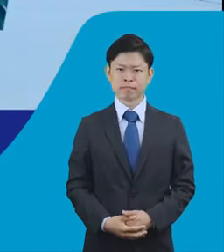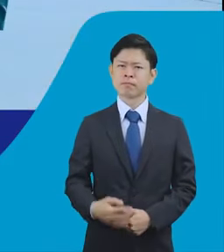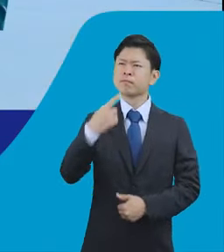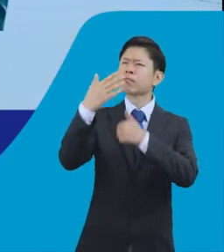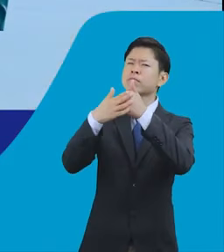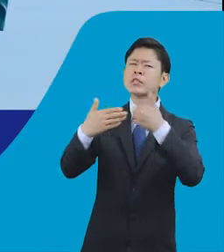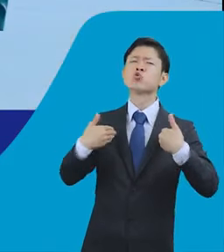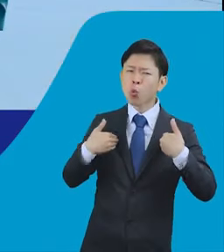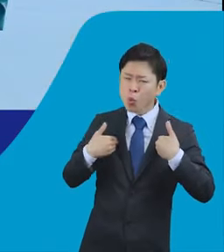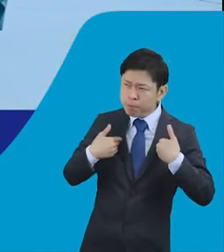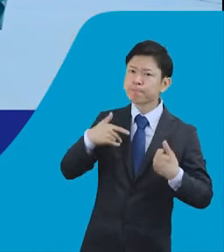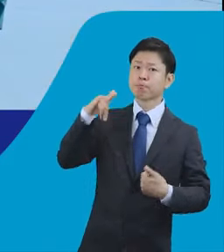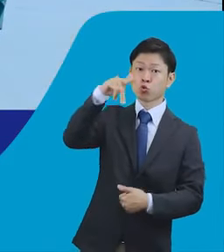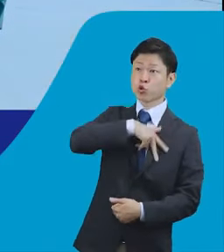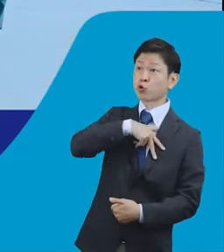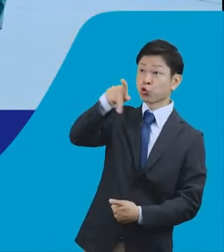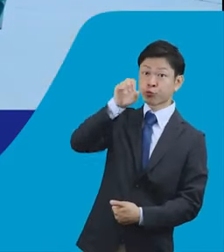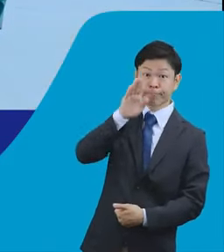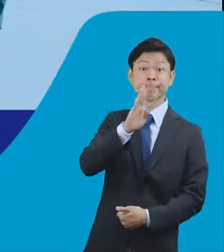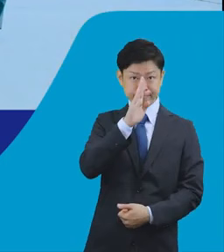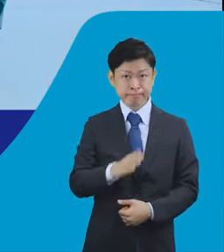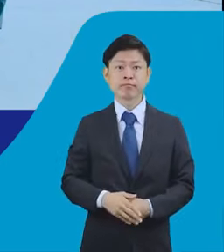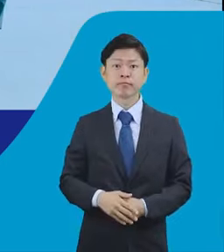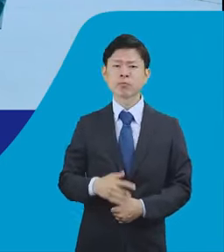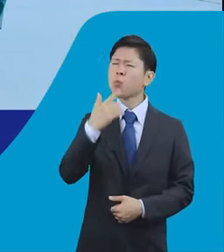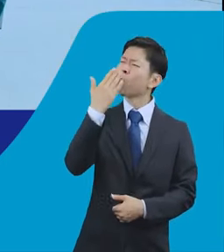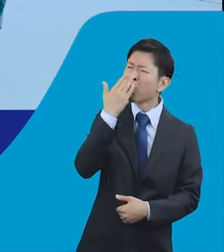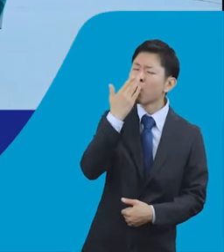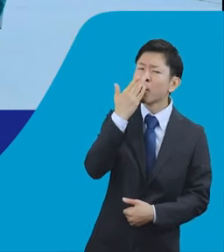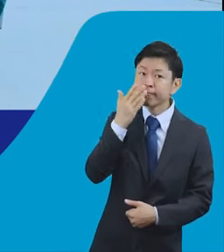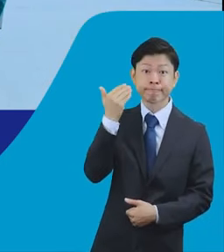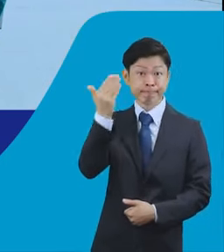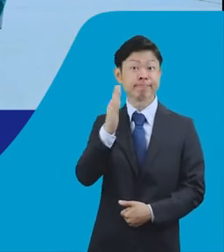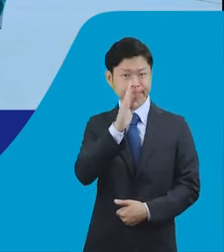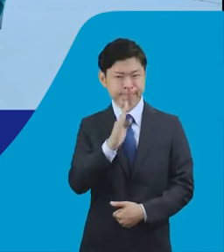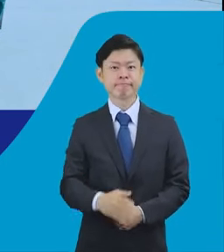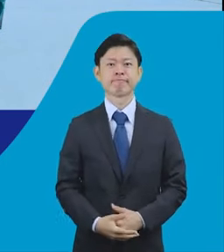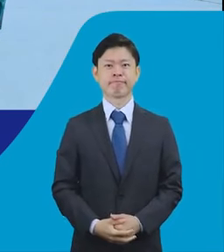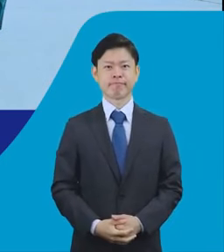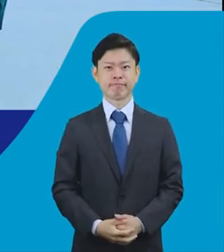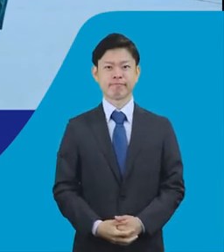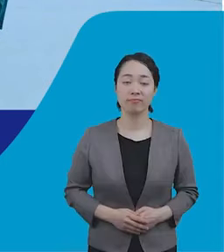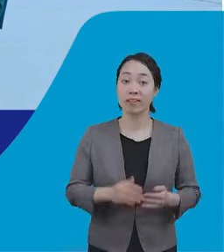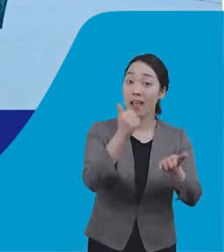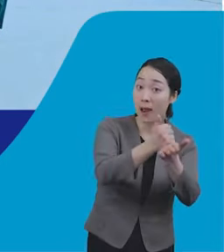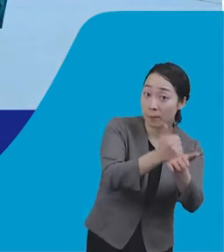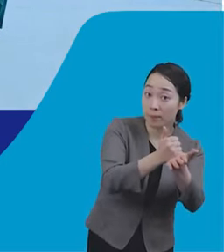お手伝いが必要なお客様はお知らせください。その他ご質問がありましたら、客室乗務員にお尋ねください。